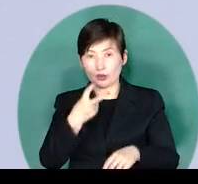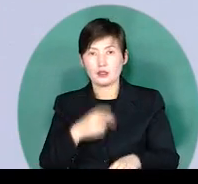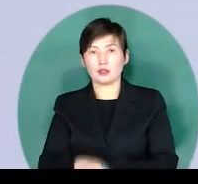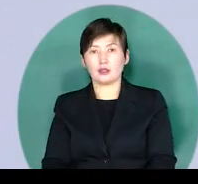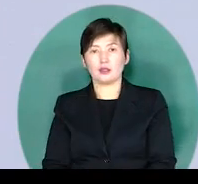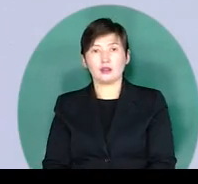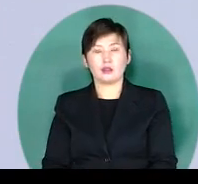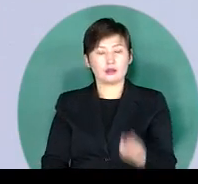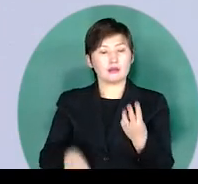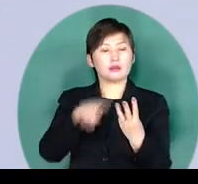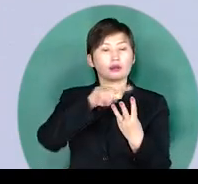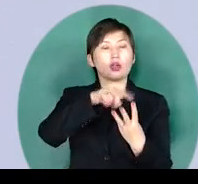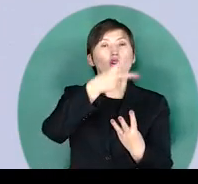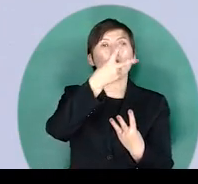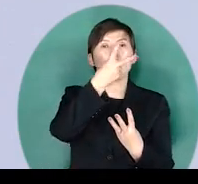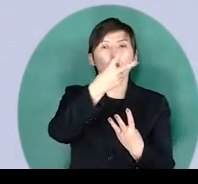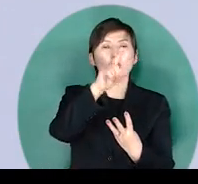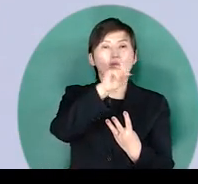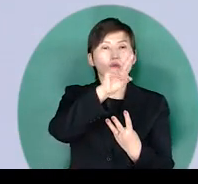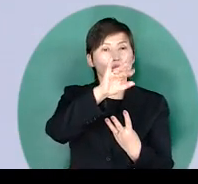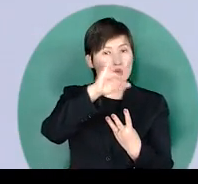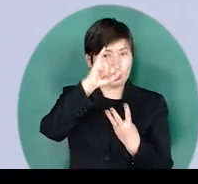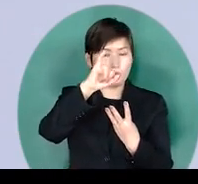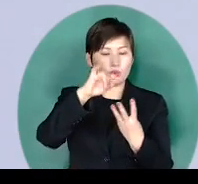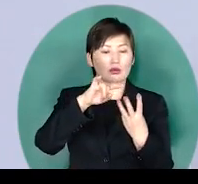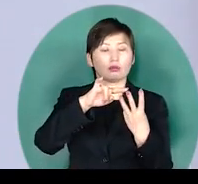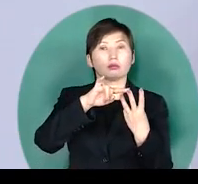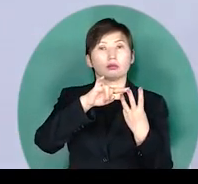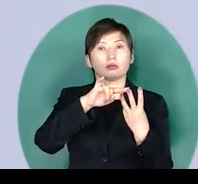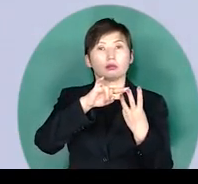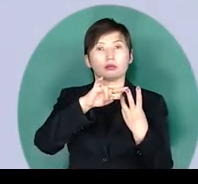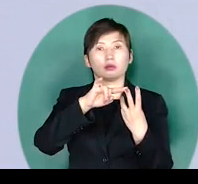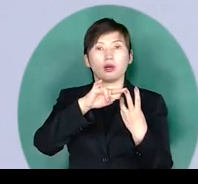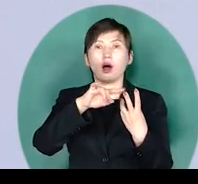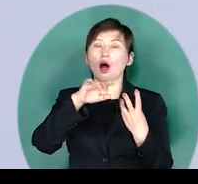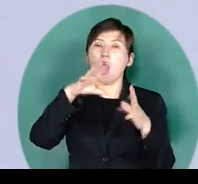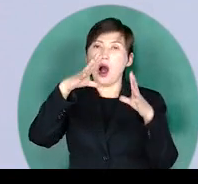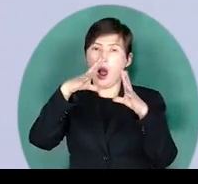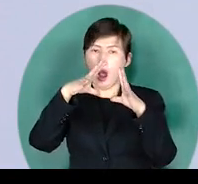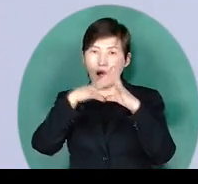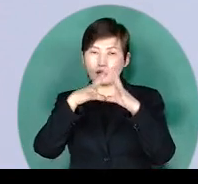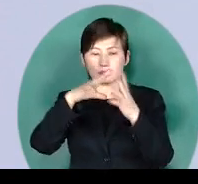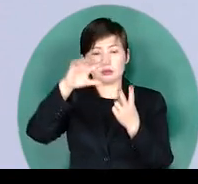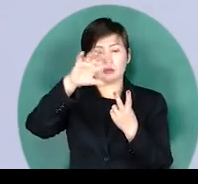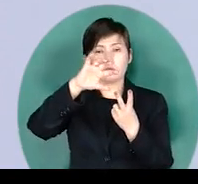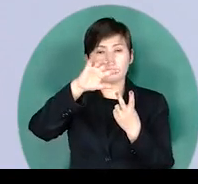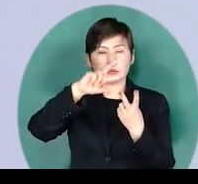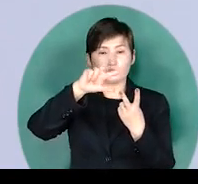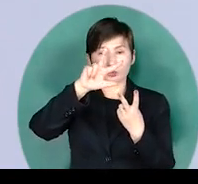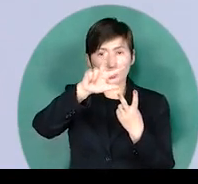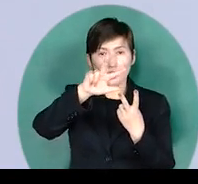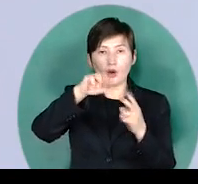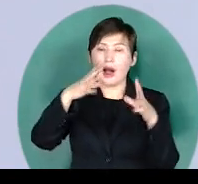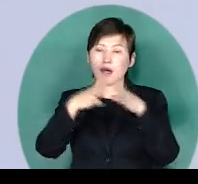зуутын оронд 2 шиг зуут байгаа учраас 200. За, түүн дээрээ 10-ийн орон дээр 3 шиг 10 байгаа учраас